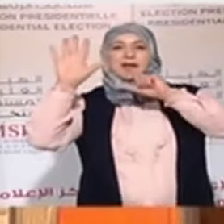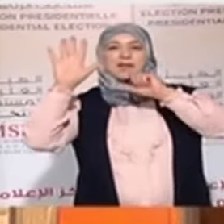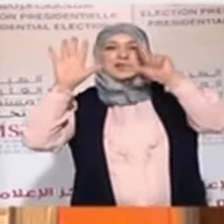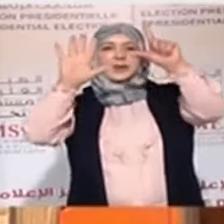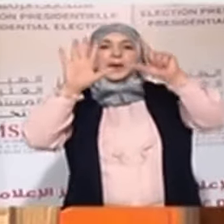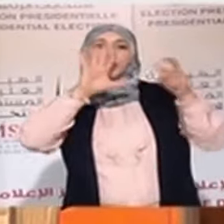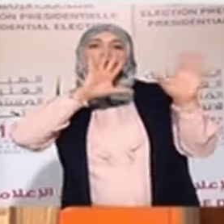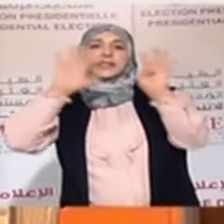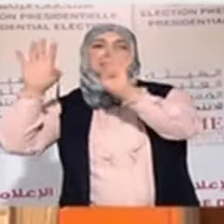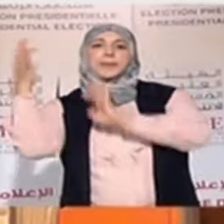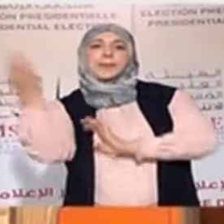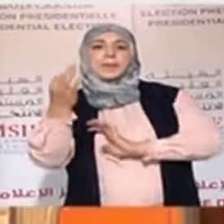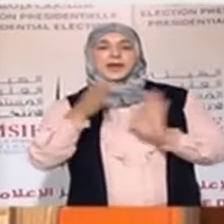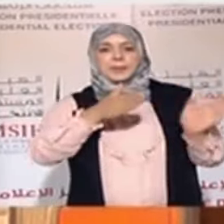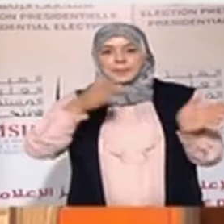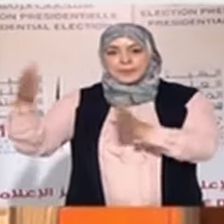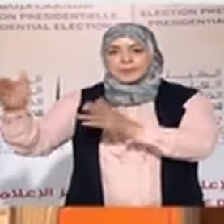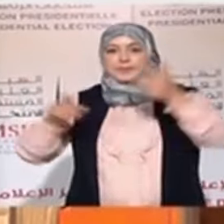1.97%.